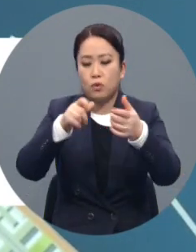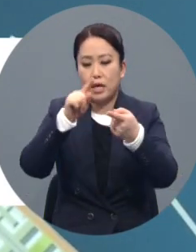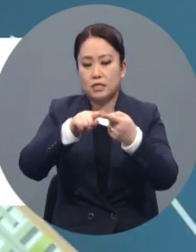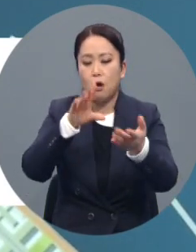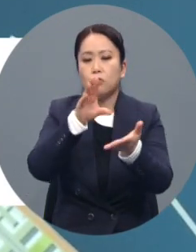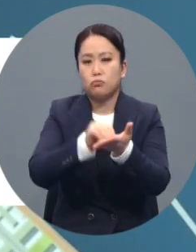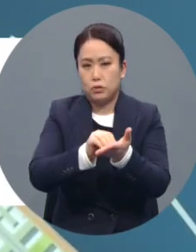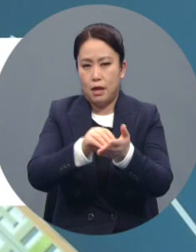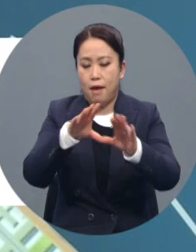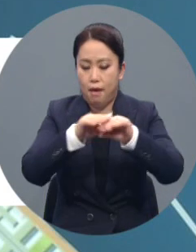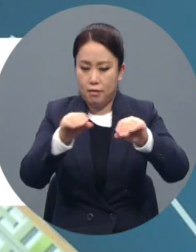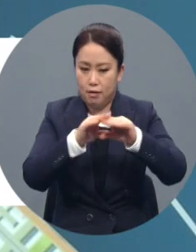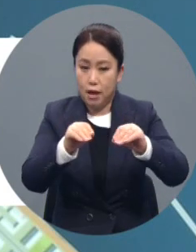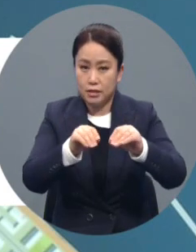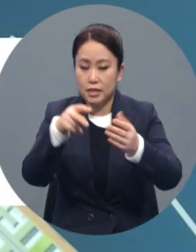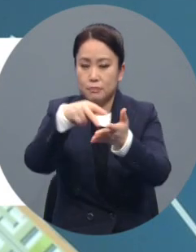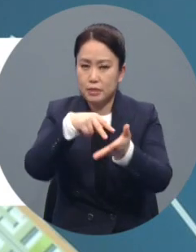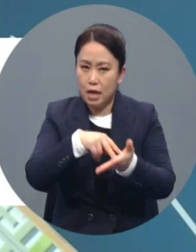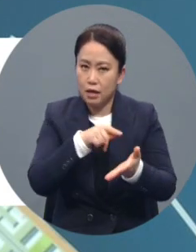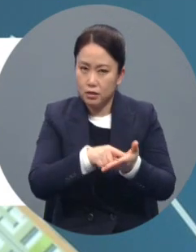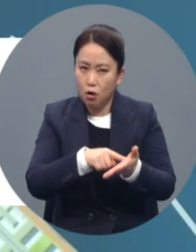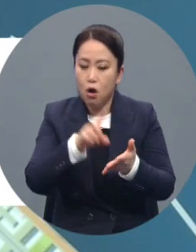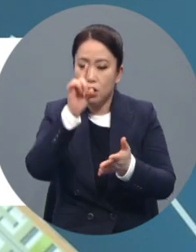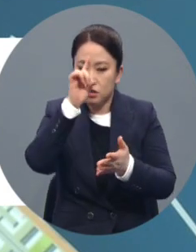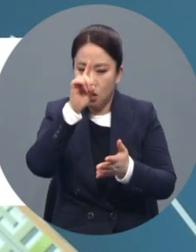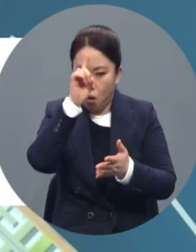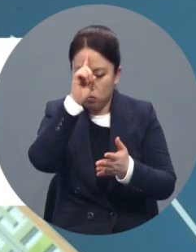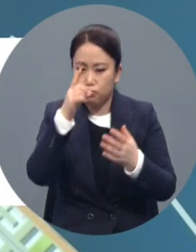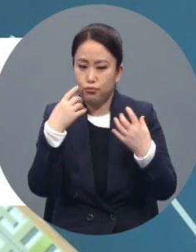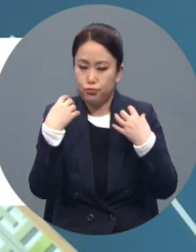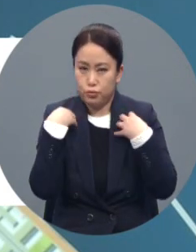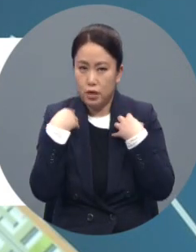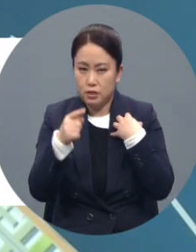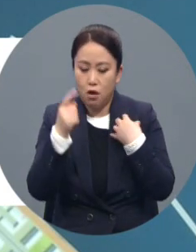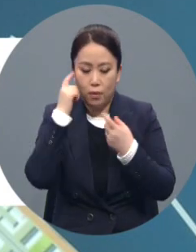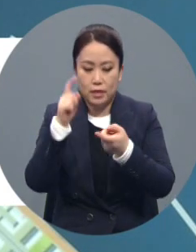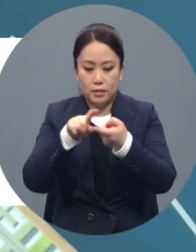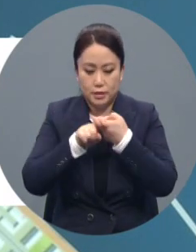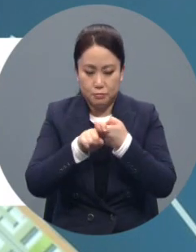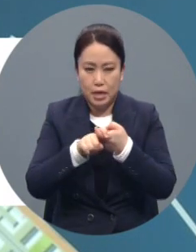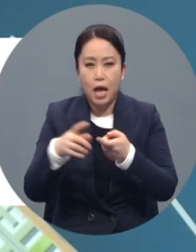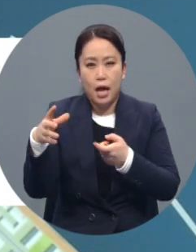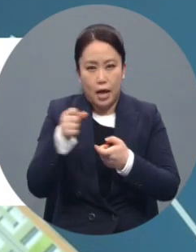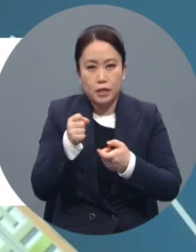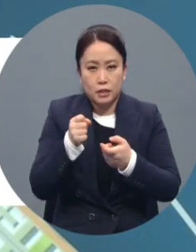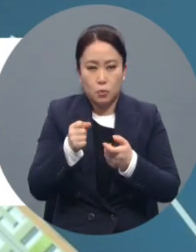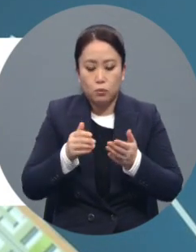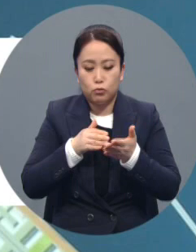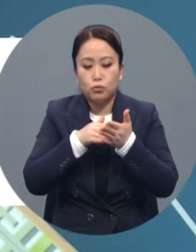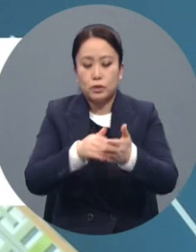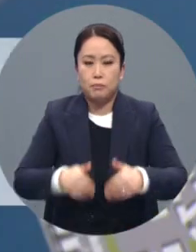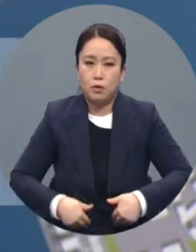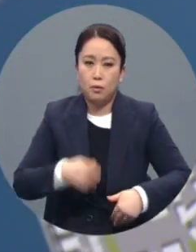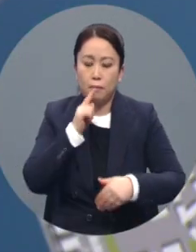국가적 과제를 해결한다는 차원에서 중앙정부가 좀 더 관심 갖고 좀 주도적으로 추진할 필요가 있다는 생각이